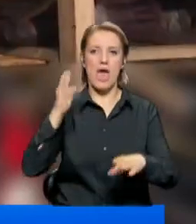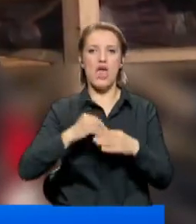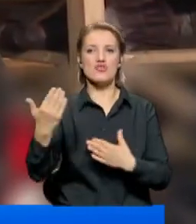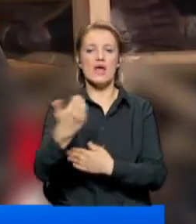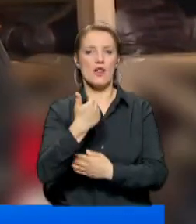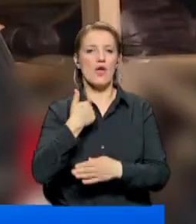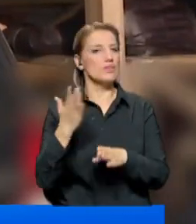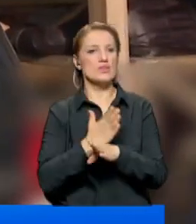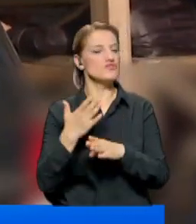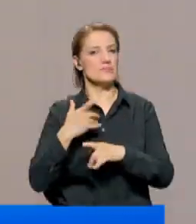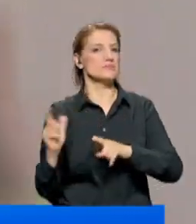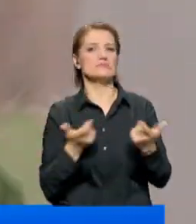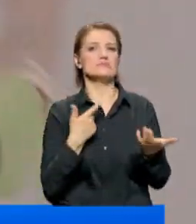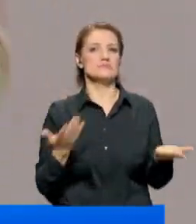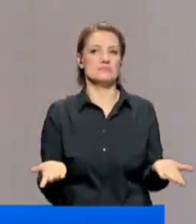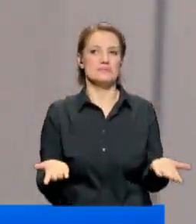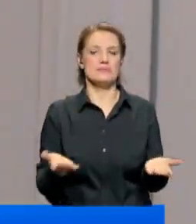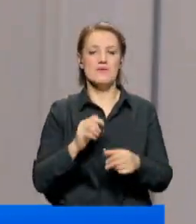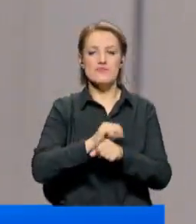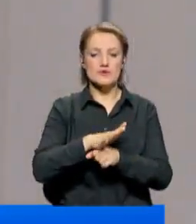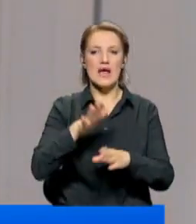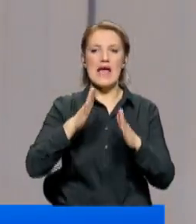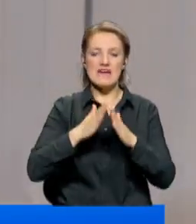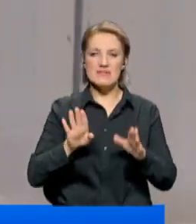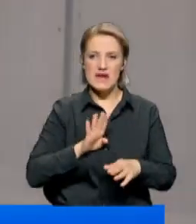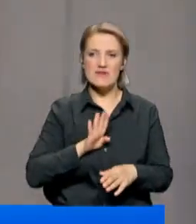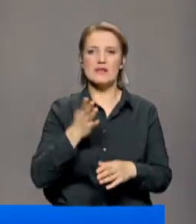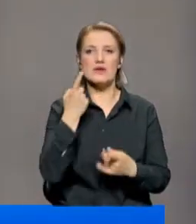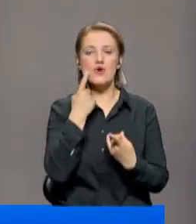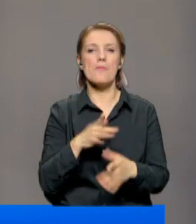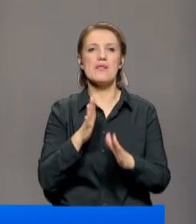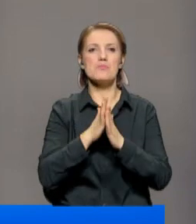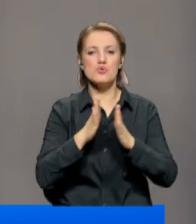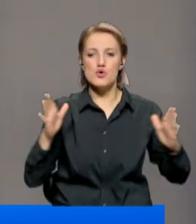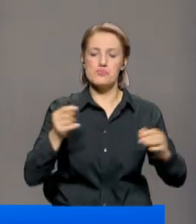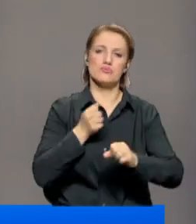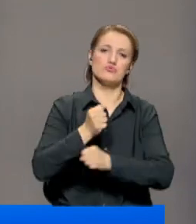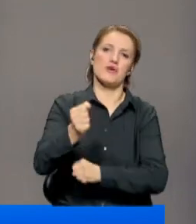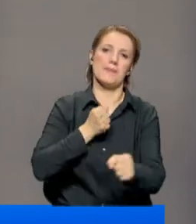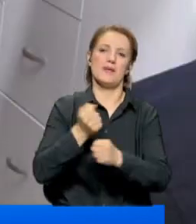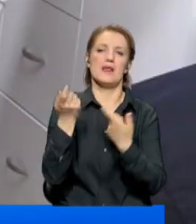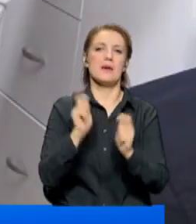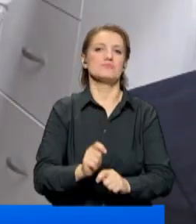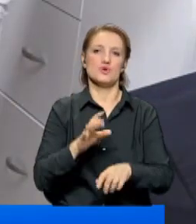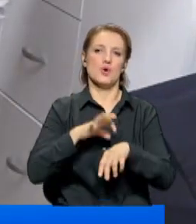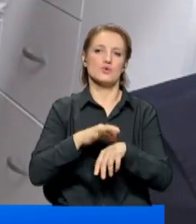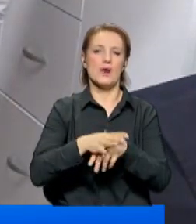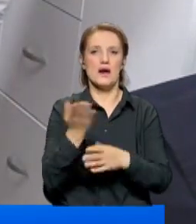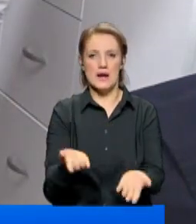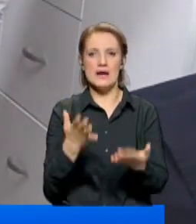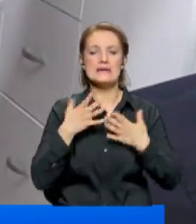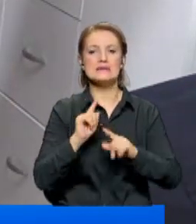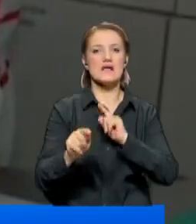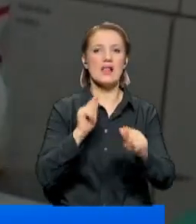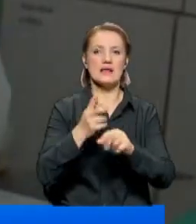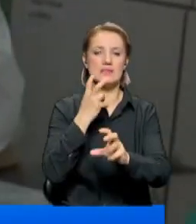geliyorlar. Neden göç etmek istemesinler? Pandemide evlerini, evlatlarını görmeden büyük bir mücadeleyi sırtlanmışlardı doktorlar. Üstelik